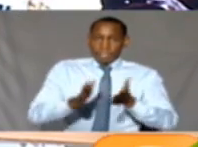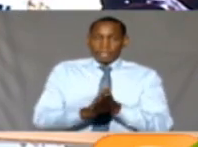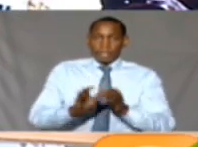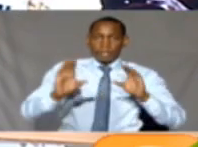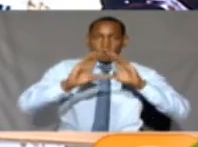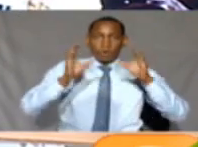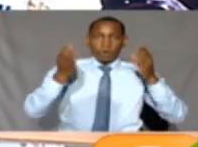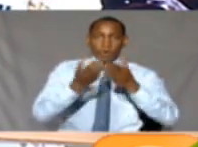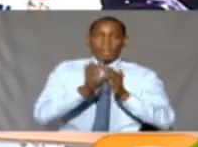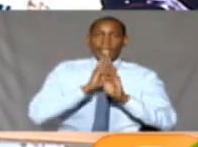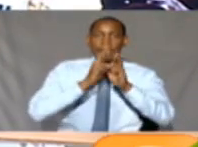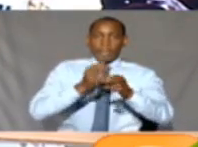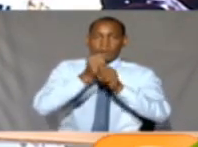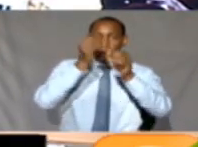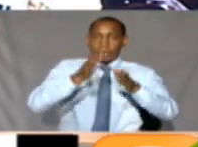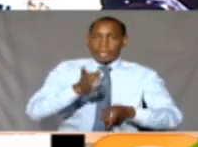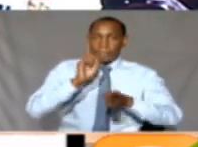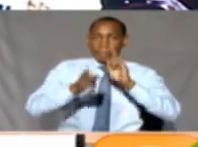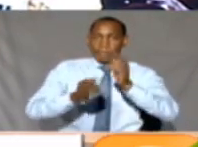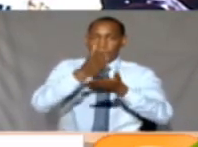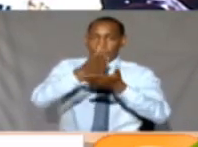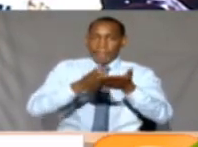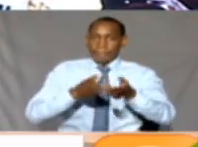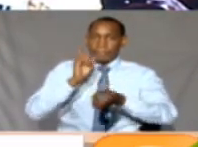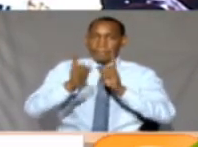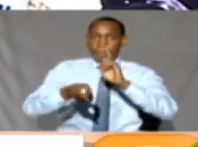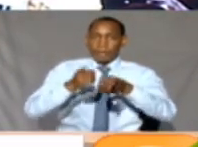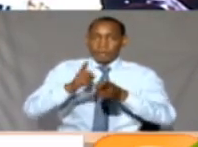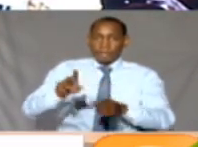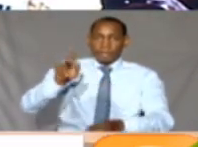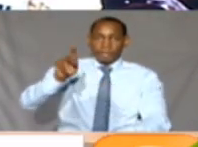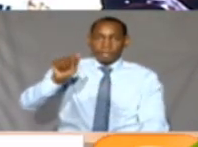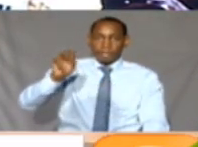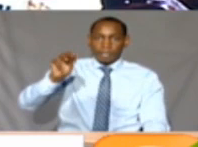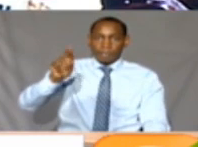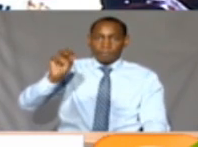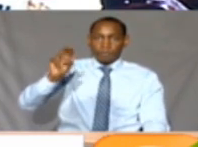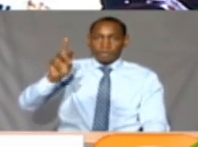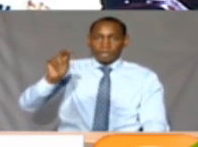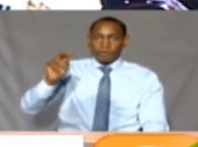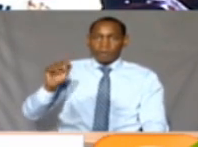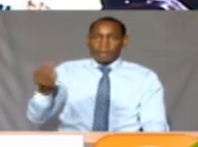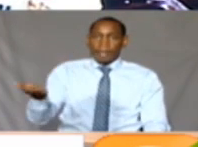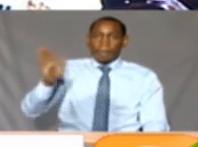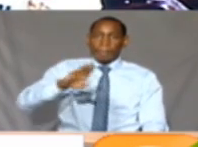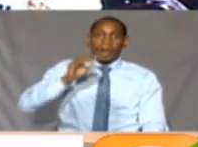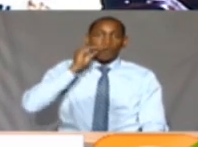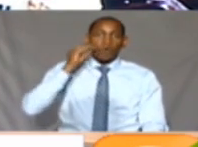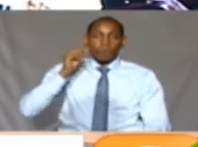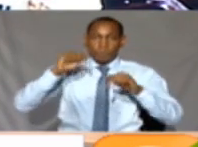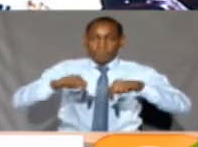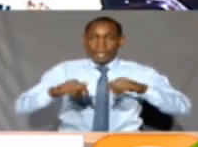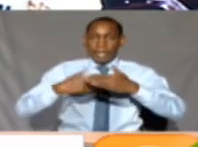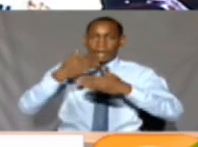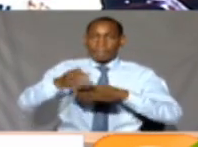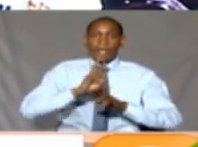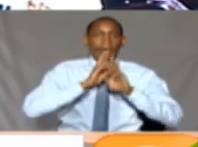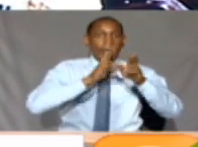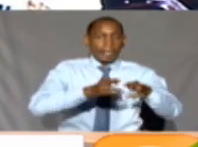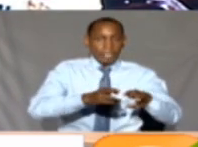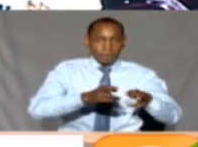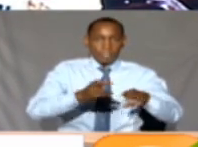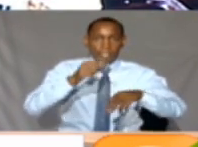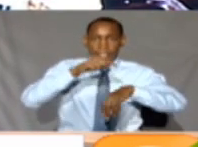Mshikilizi wa rekodi ya dunia ya mbio za half marathon Geoffrey Kamworor amewasili nyumbani hii leo alfajiri baada ya kuandikisha rekodi hiyo